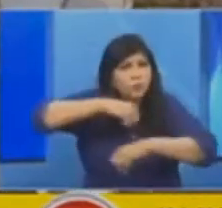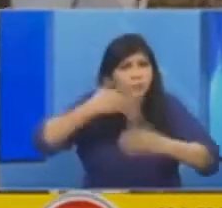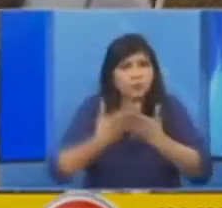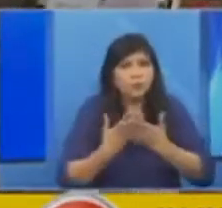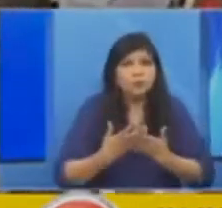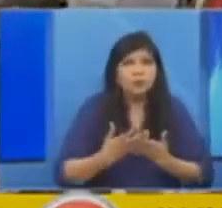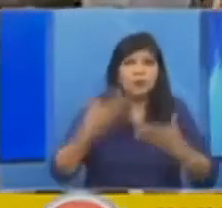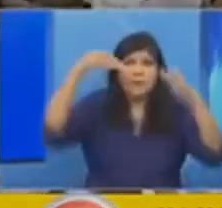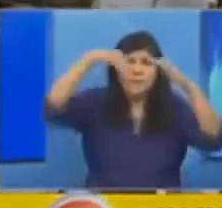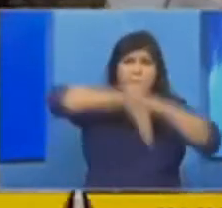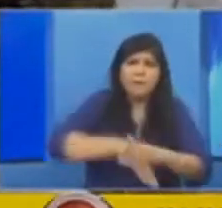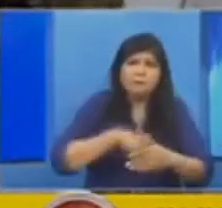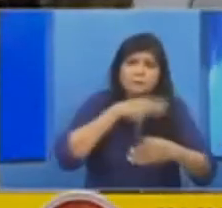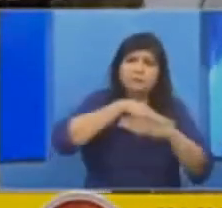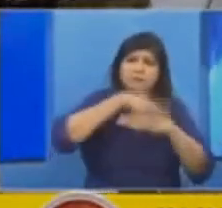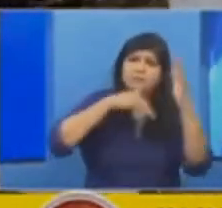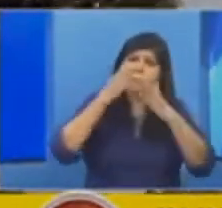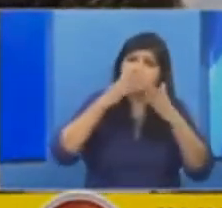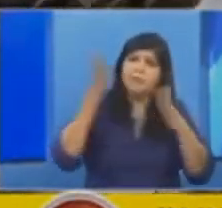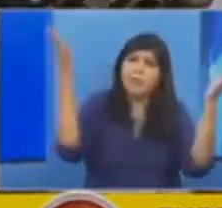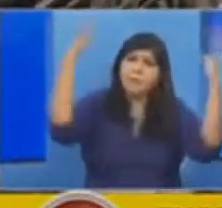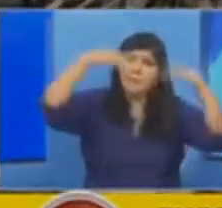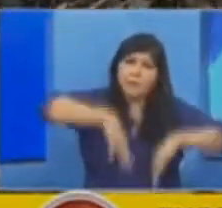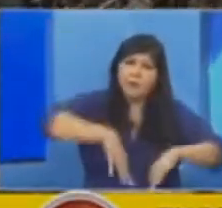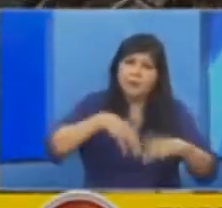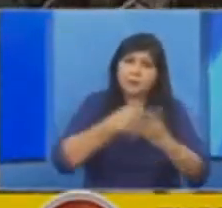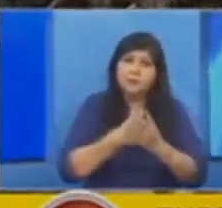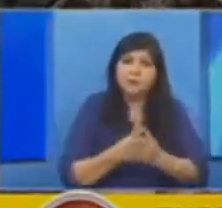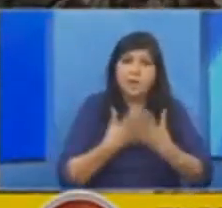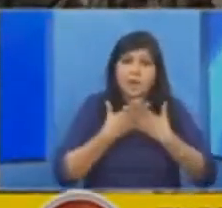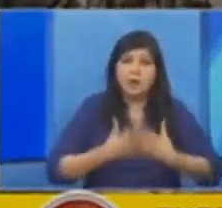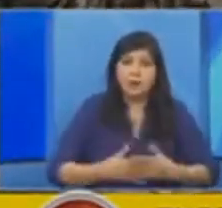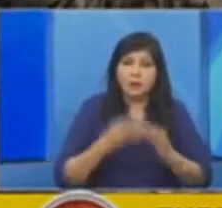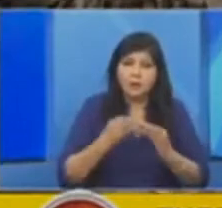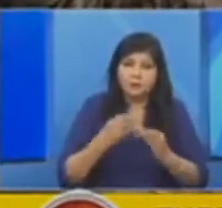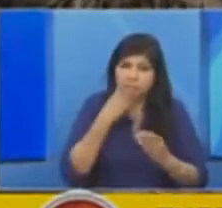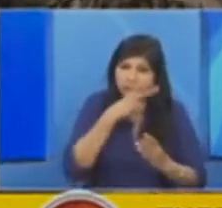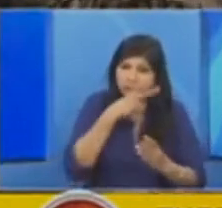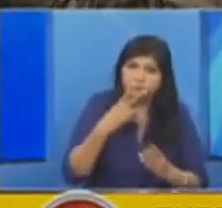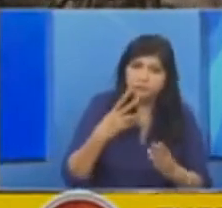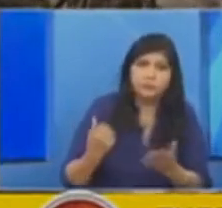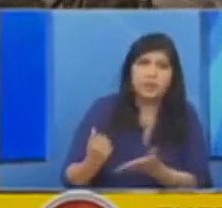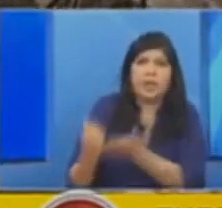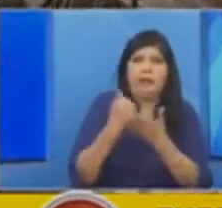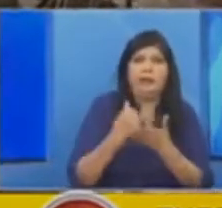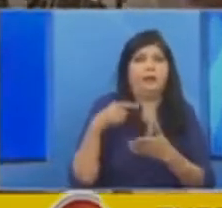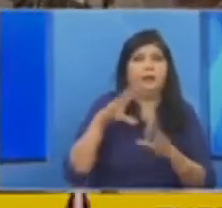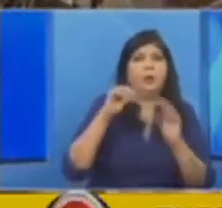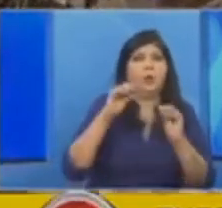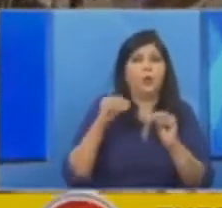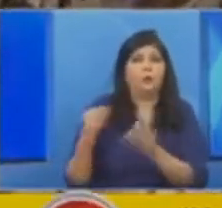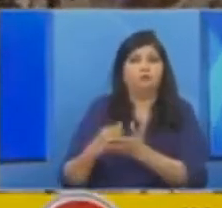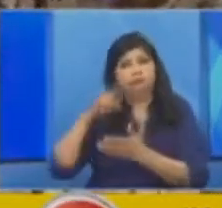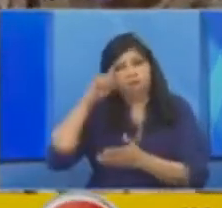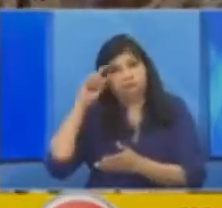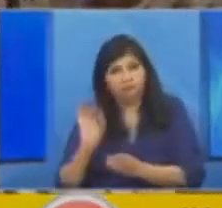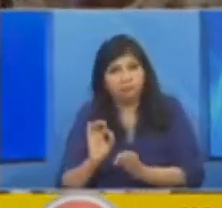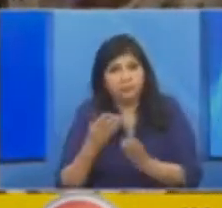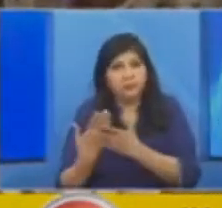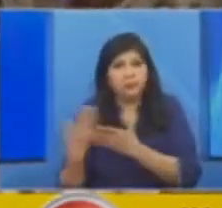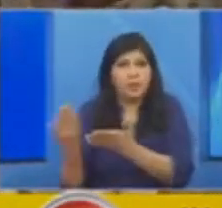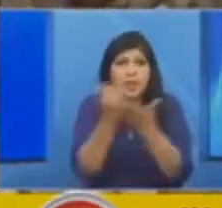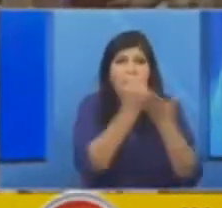मलवे में दबे जीवित लोगों को खोज निकालने में ये डॉक्स बहुत एक्सपर्स होते हैं